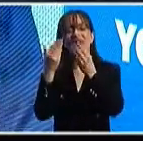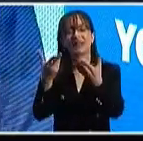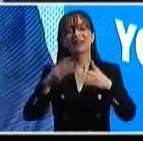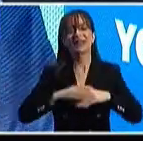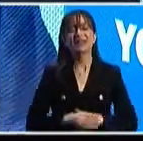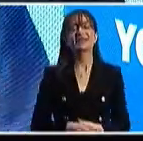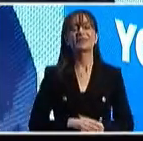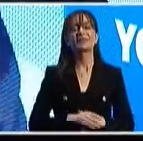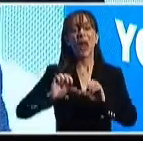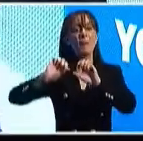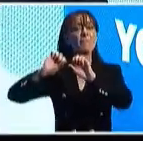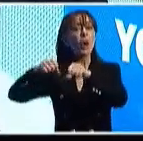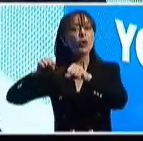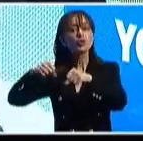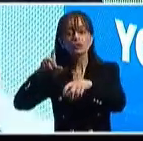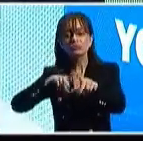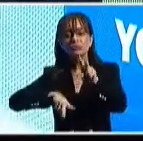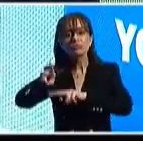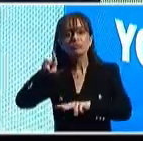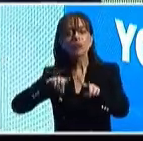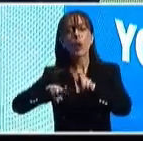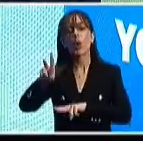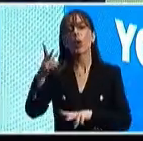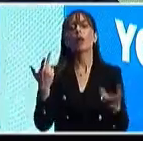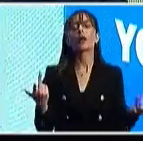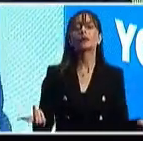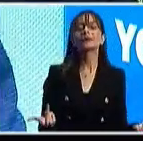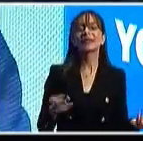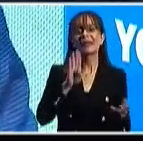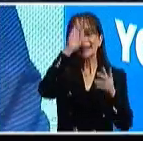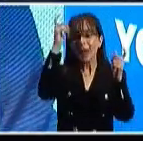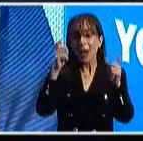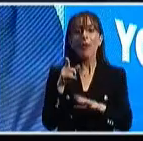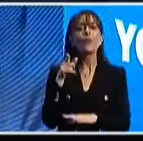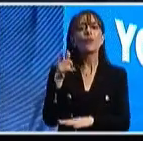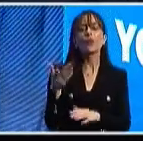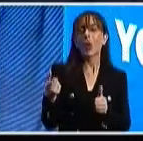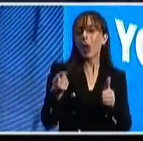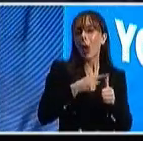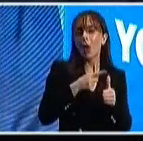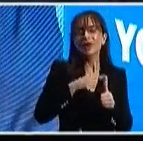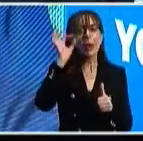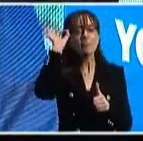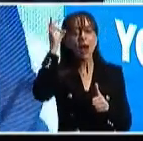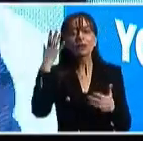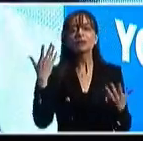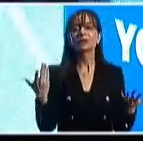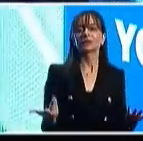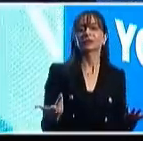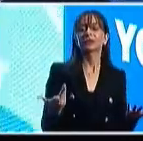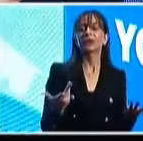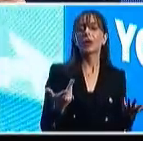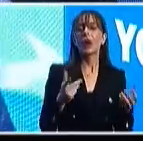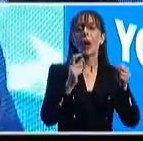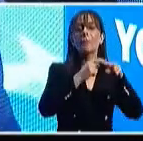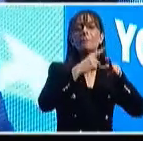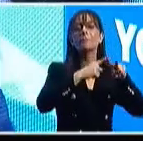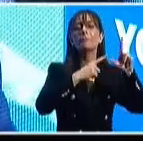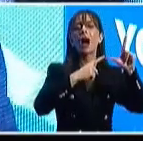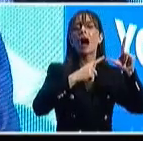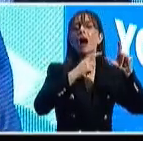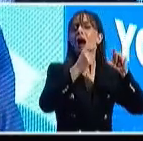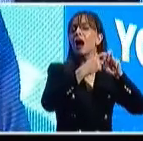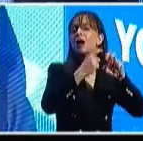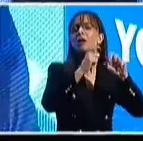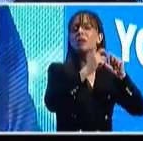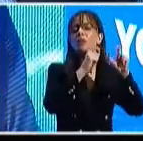Ve motosiklet yolları İstanbul'un öncelikle işte Bakırköy, Barbaros Bulvarı, Büyükdere